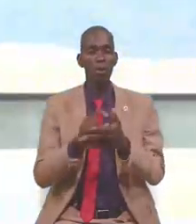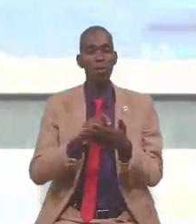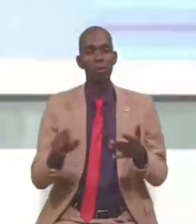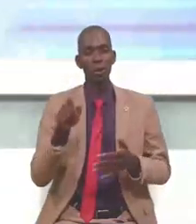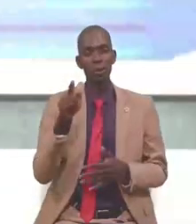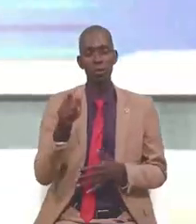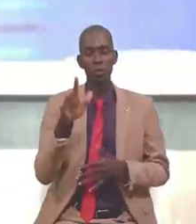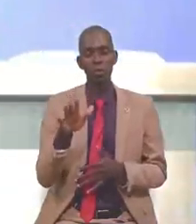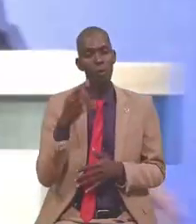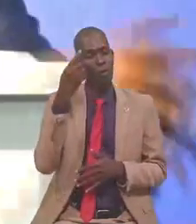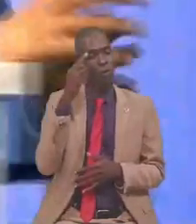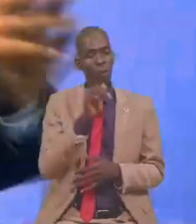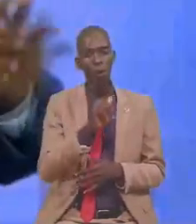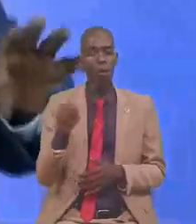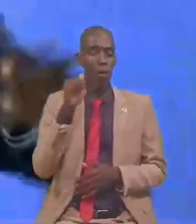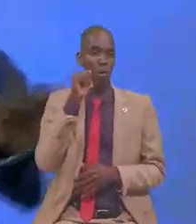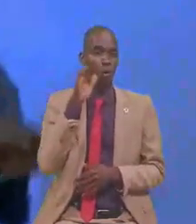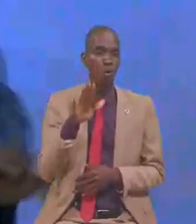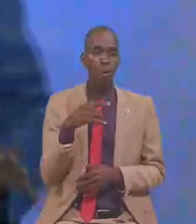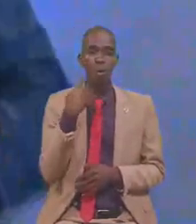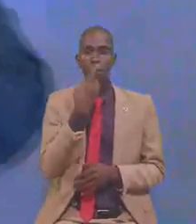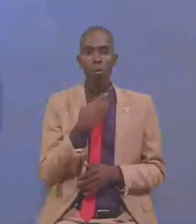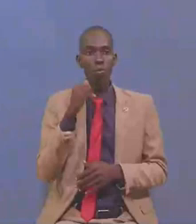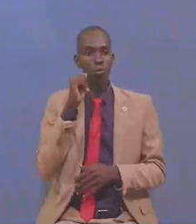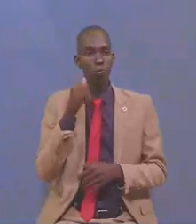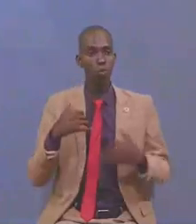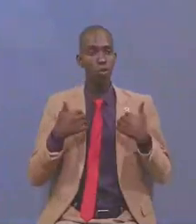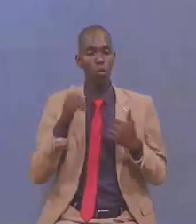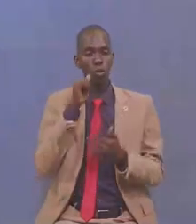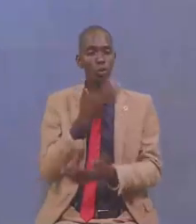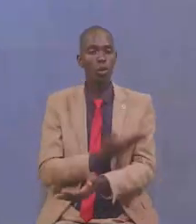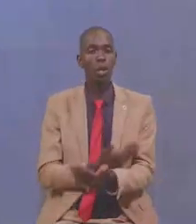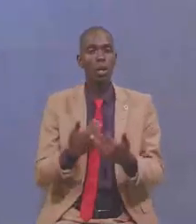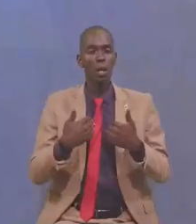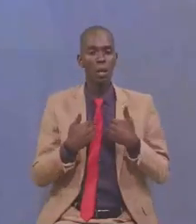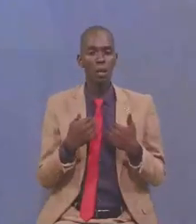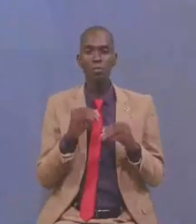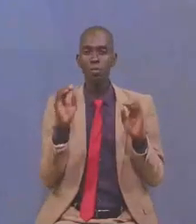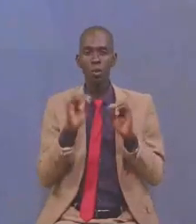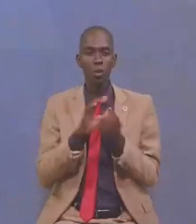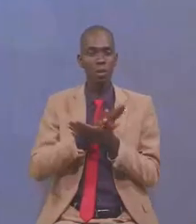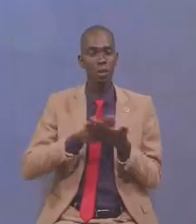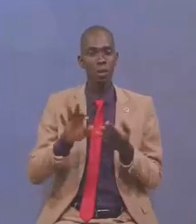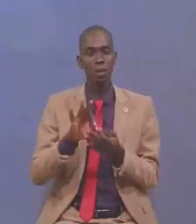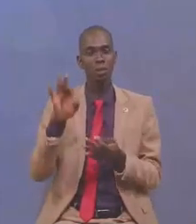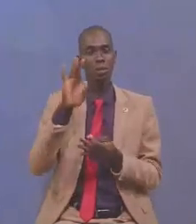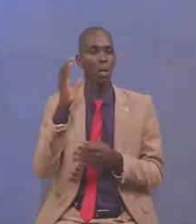Car une femme dont la fille était possédée d'un esprit